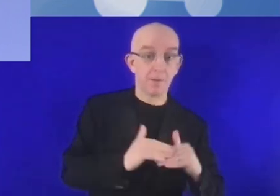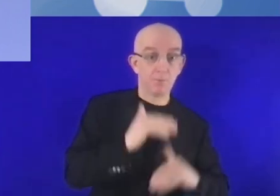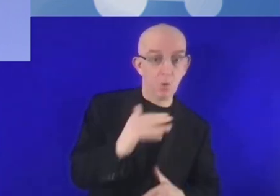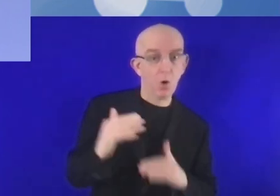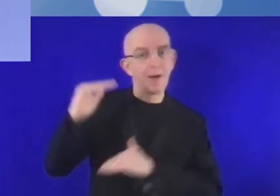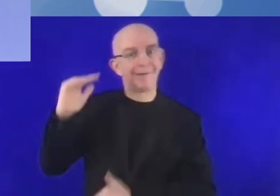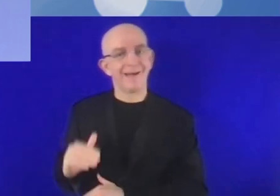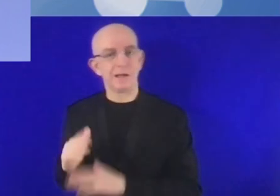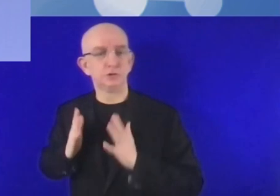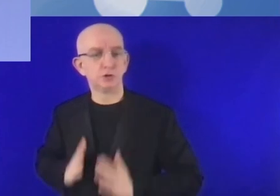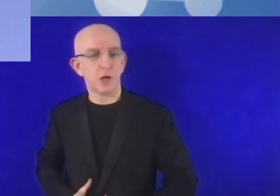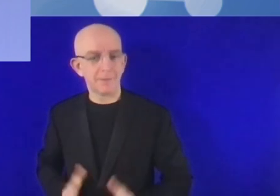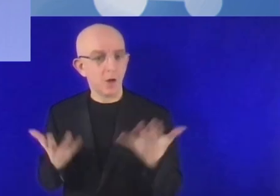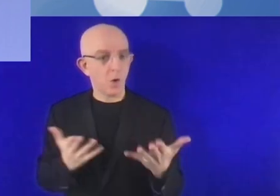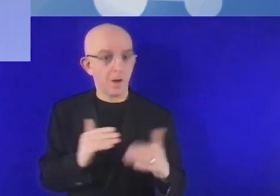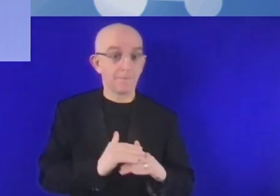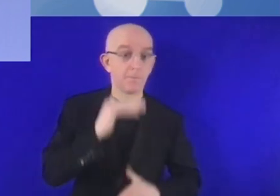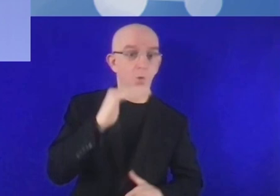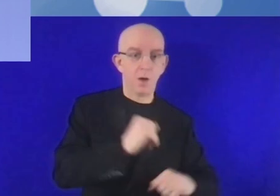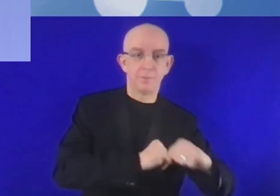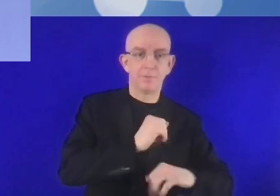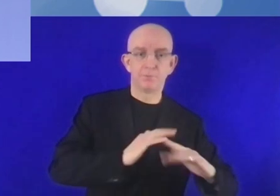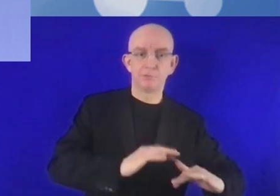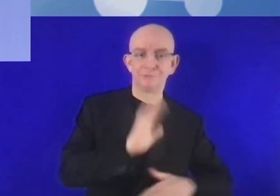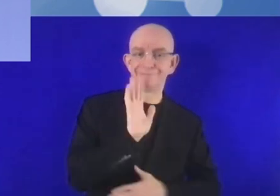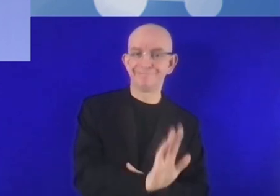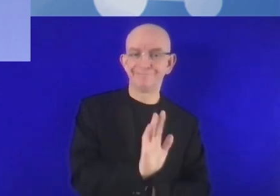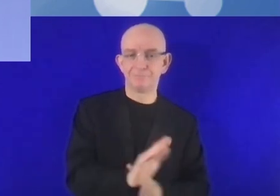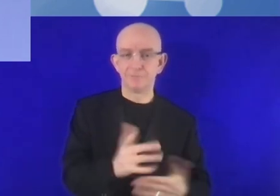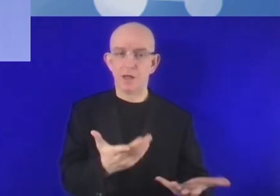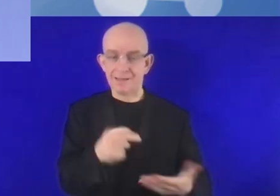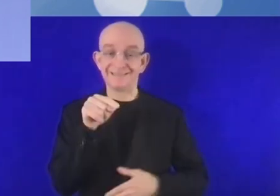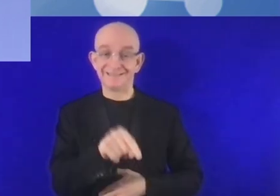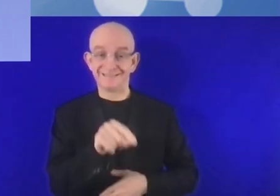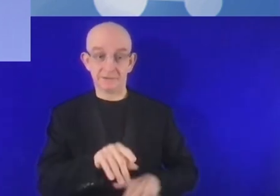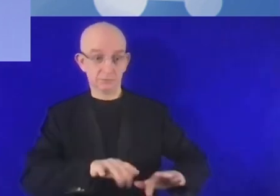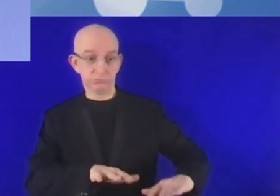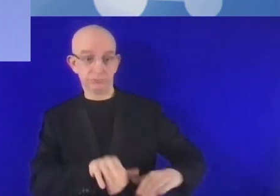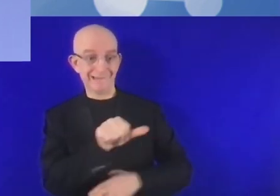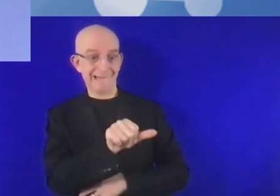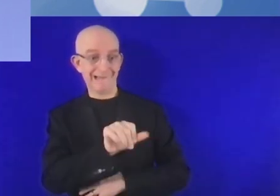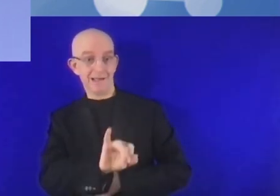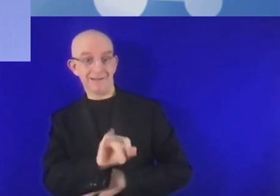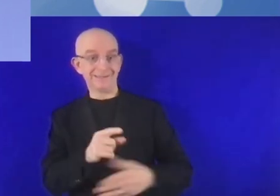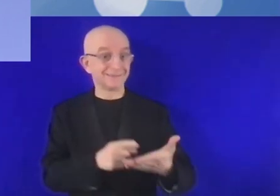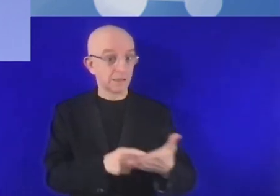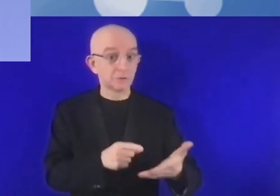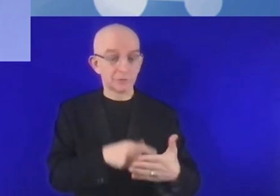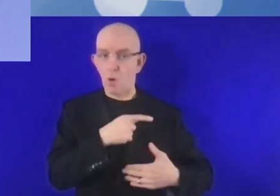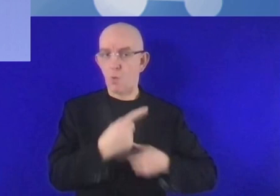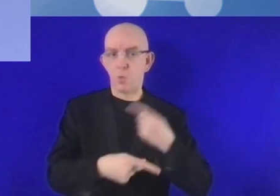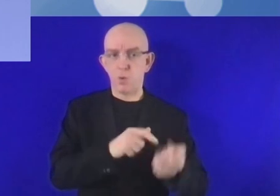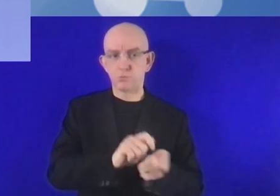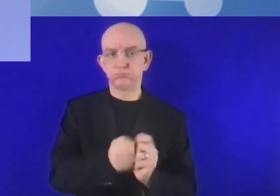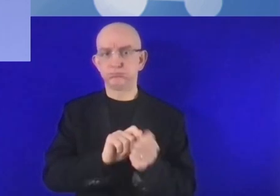inteligencja staje się coraz bardziej powszechna. A na pewnym poziomie maszyny po prostu już wcale nas nie potrzebują.